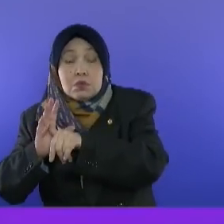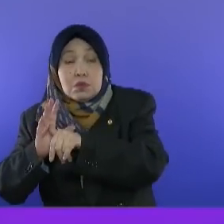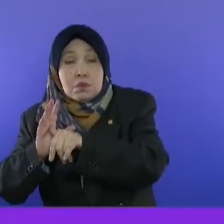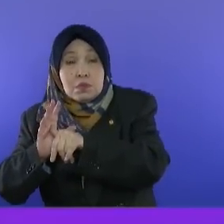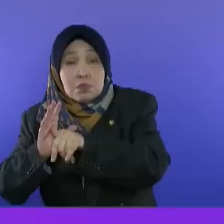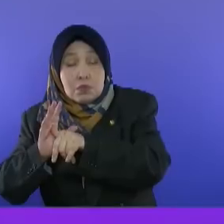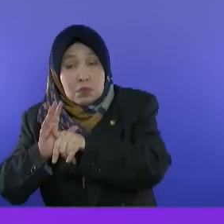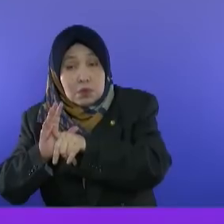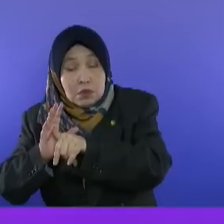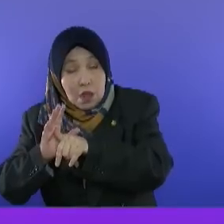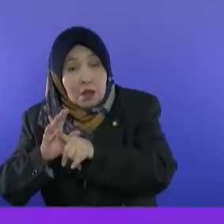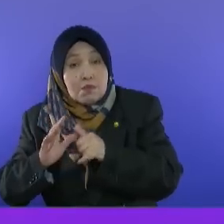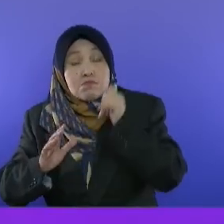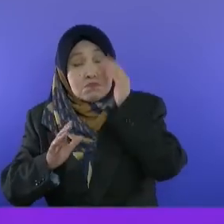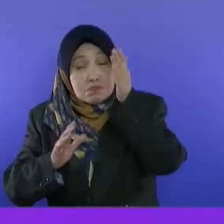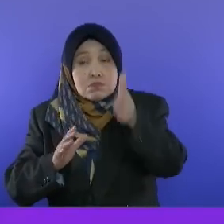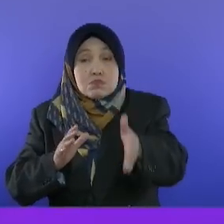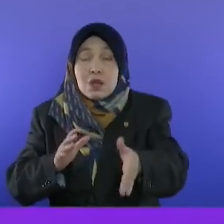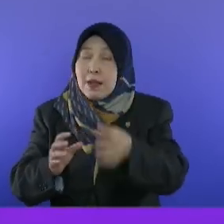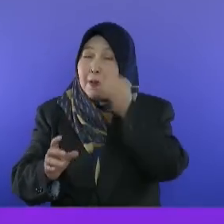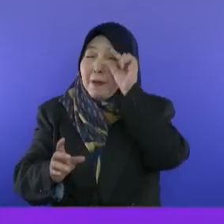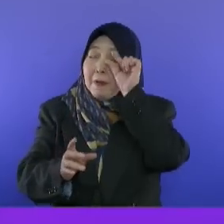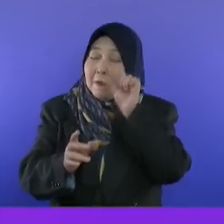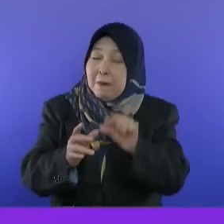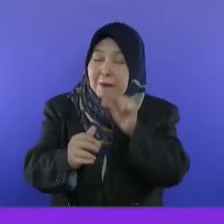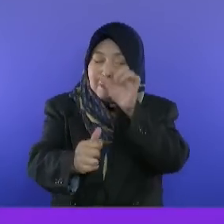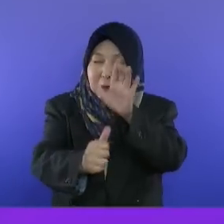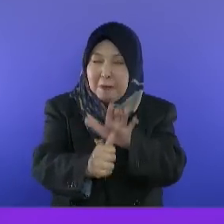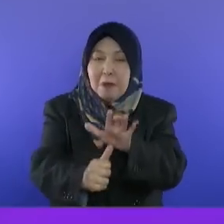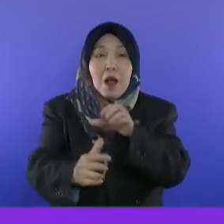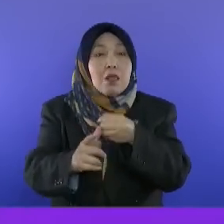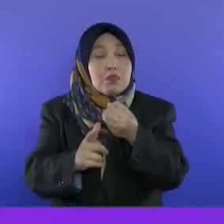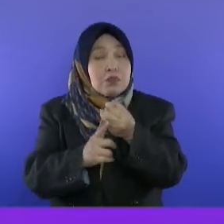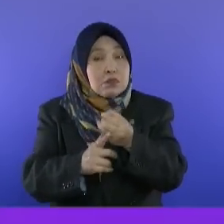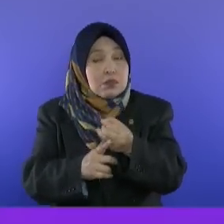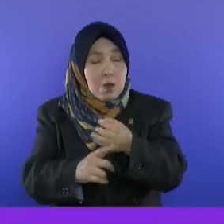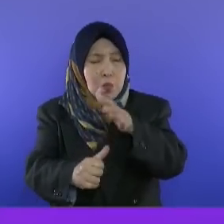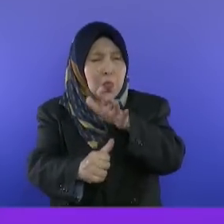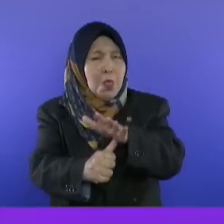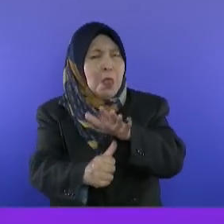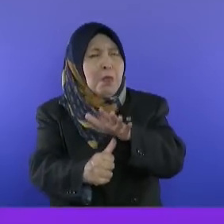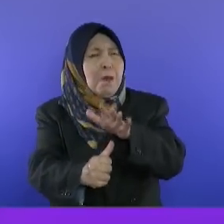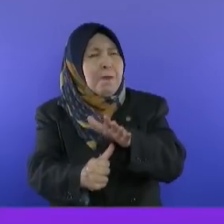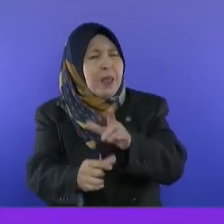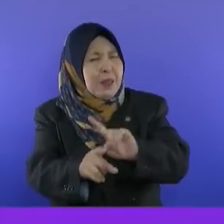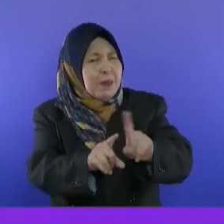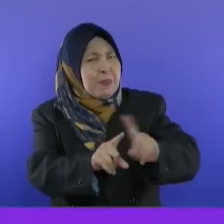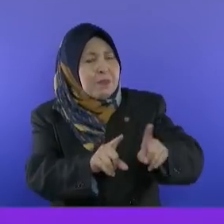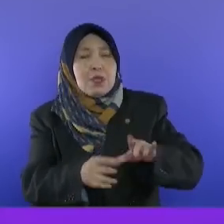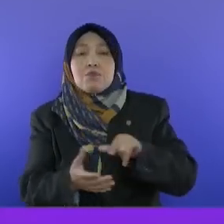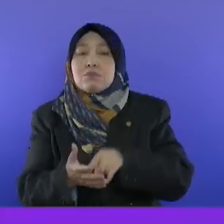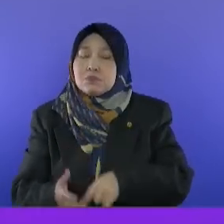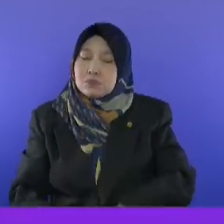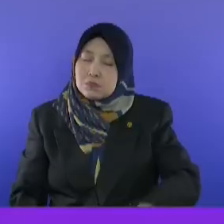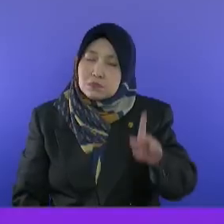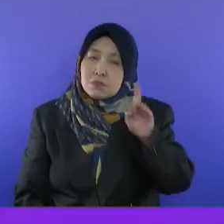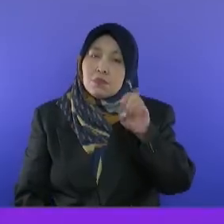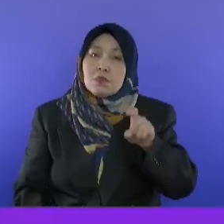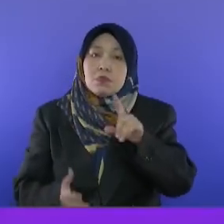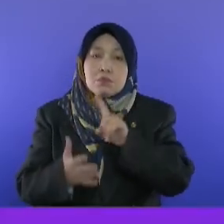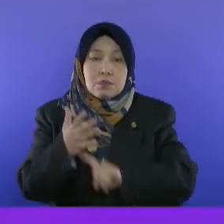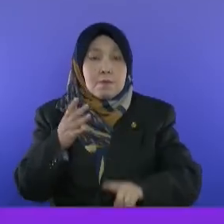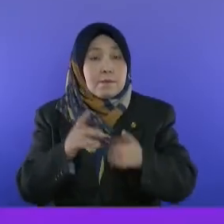akan dihina ataupun di kutu dan sebagainya so ini adalah kesan apabila